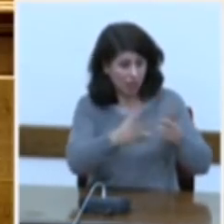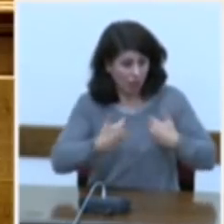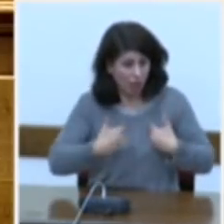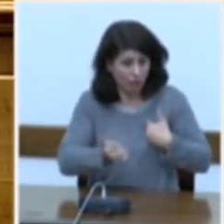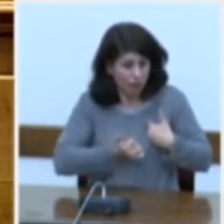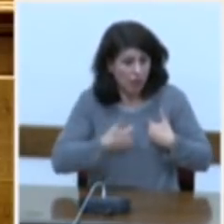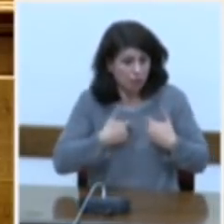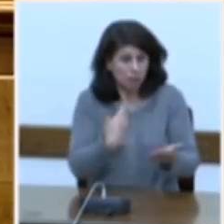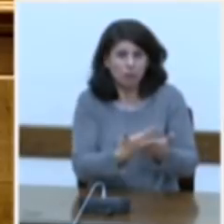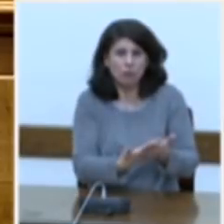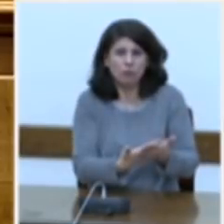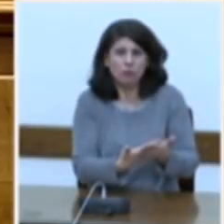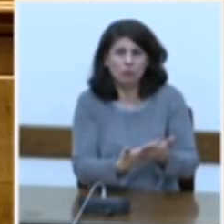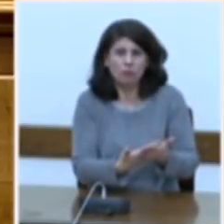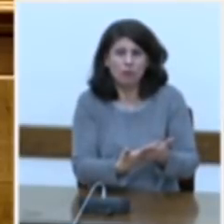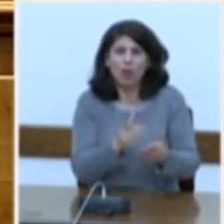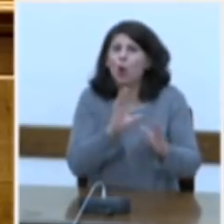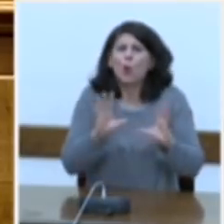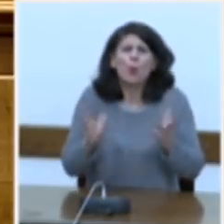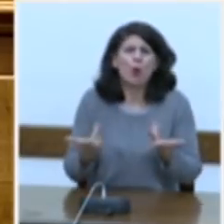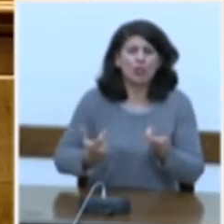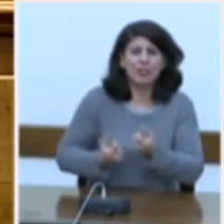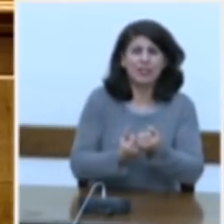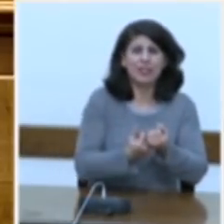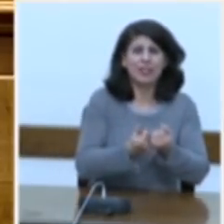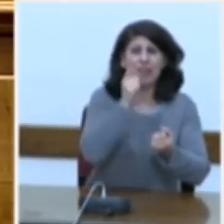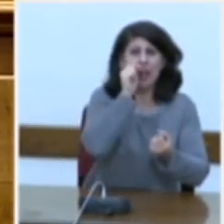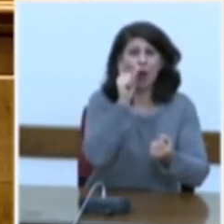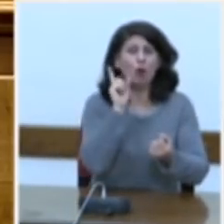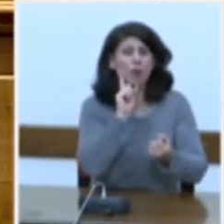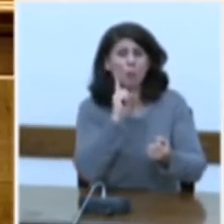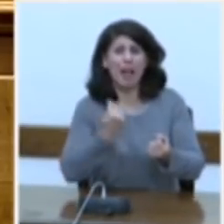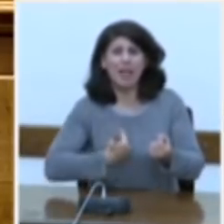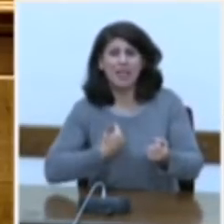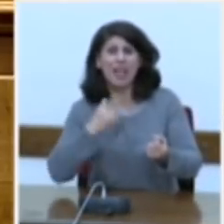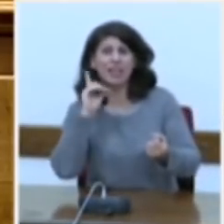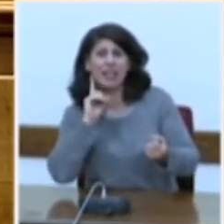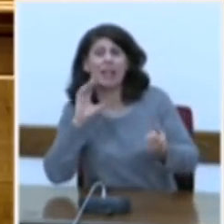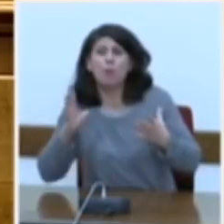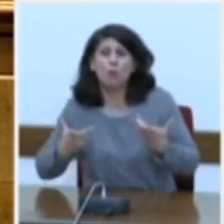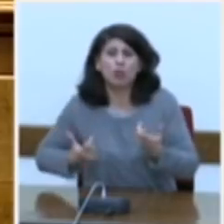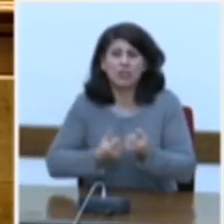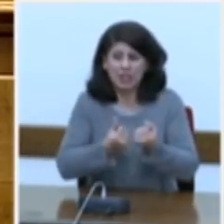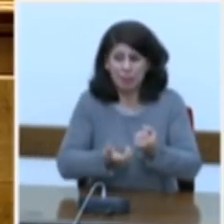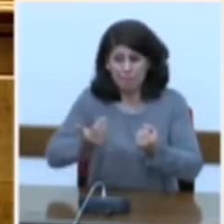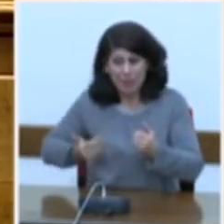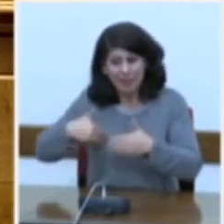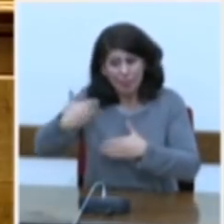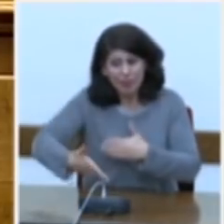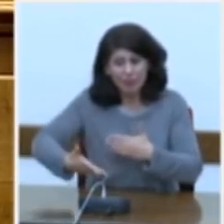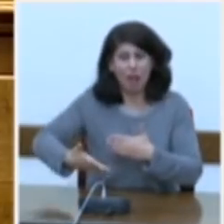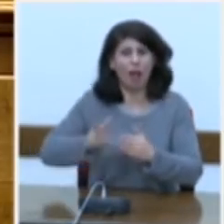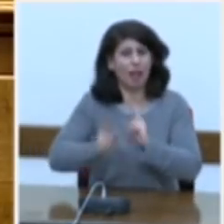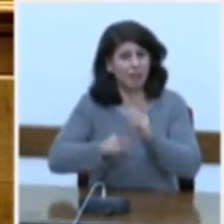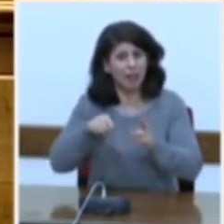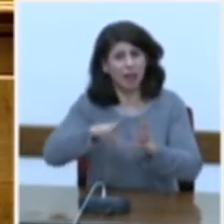τους. Πώς θα στηριχτεί μια γυναίκα, ένας νέος, μια νέα, πριν και μετά την καταγγελία τέτοιων περιστατικών,